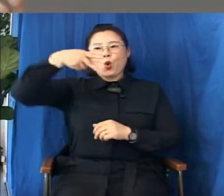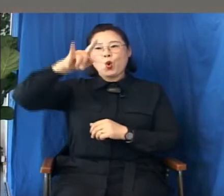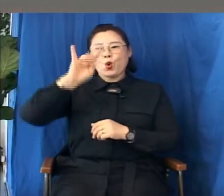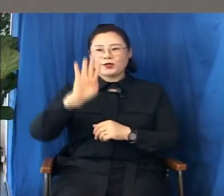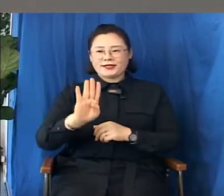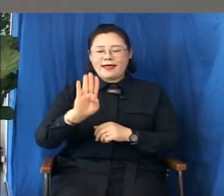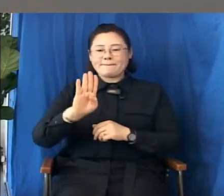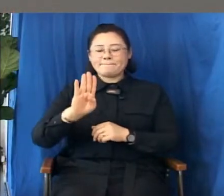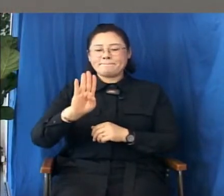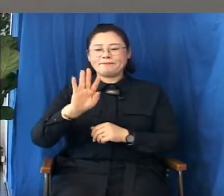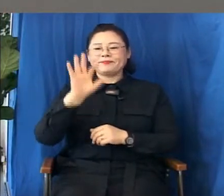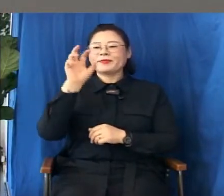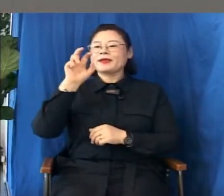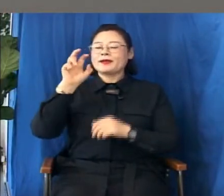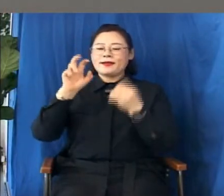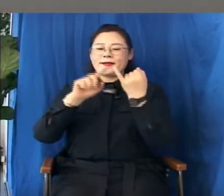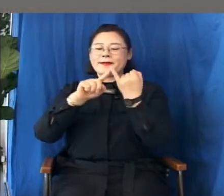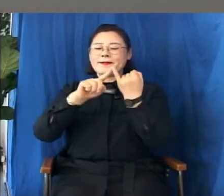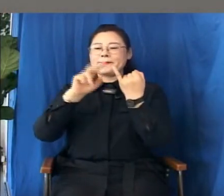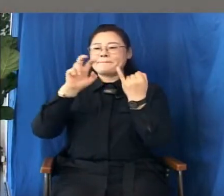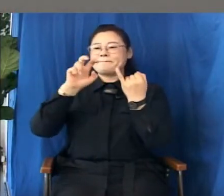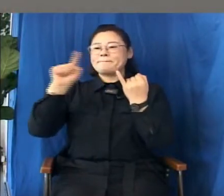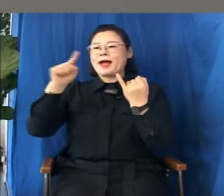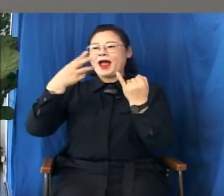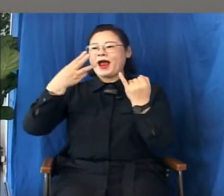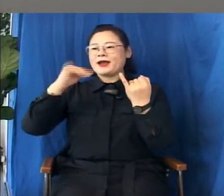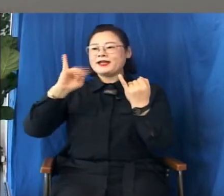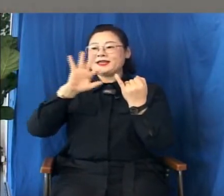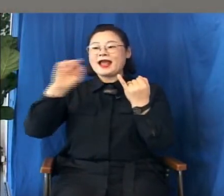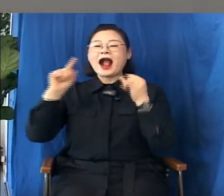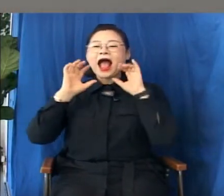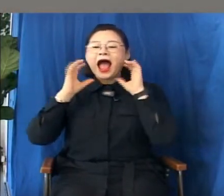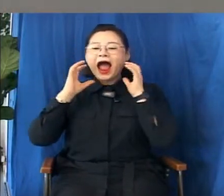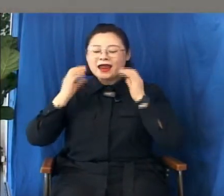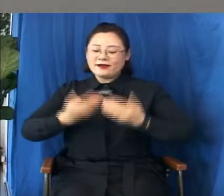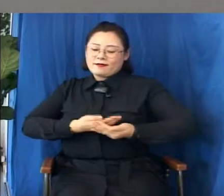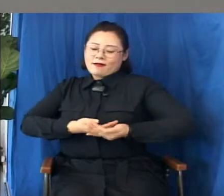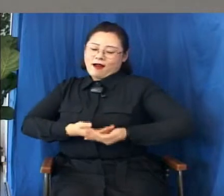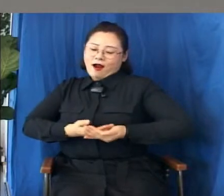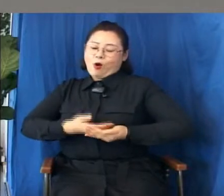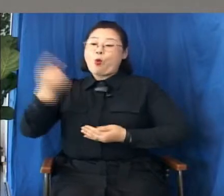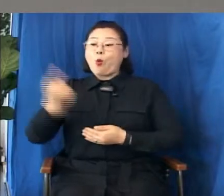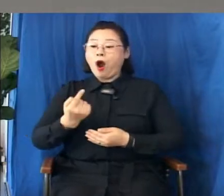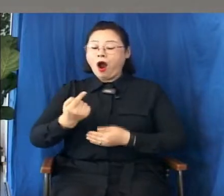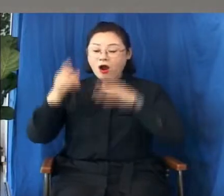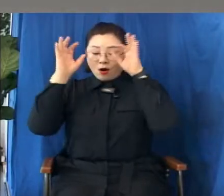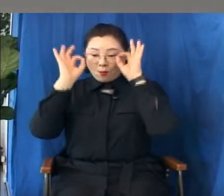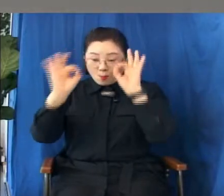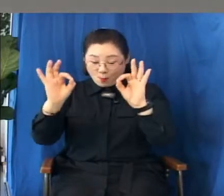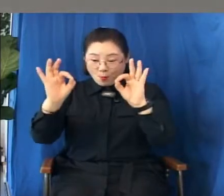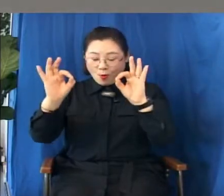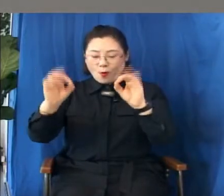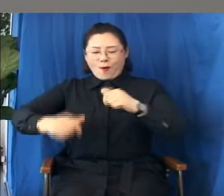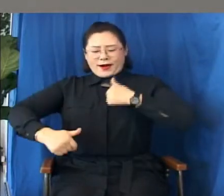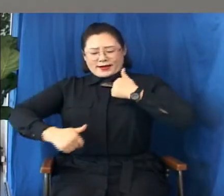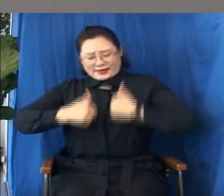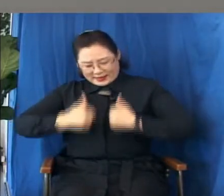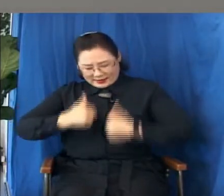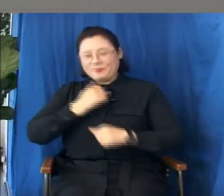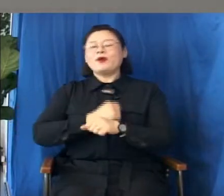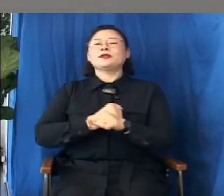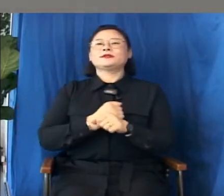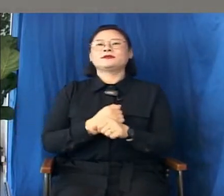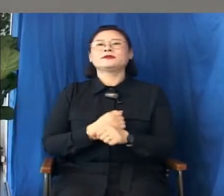안고 들어오는 거야. 기가 막힐 아닙니까? 그 말씀이 누가복음 2장 25절